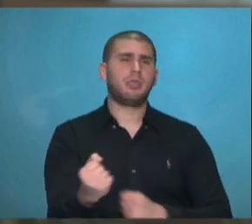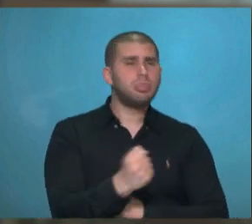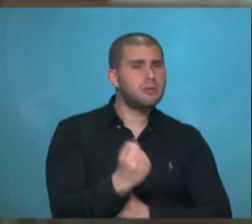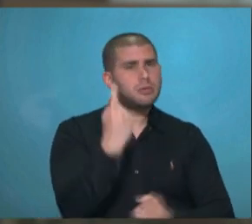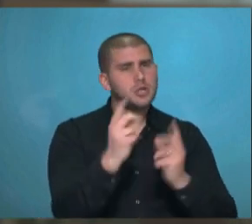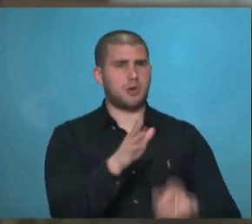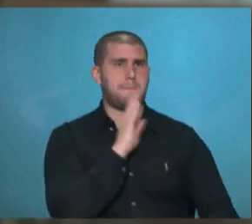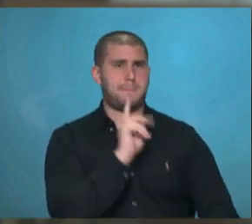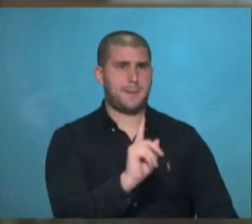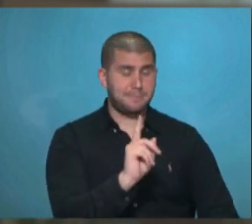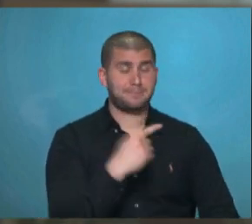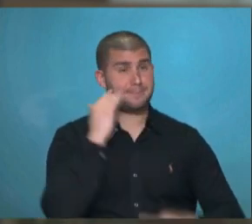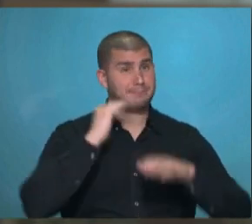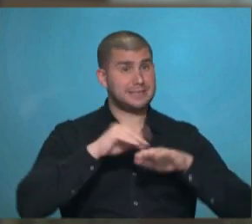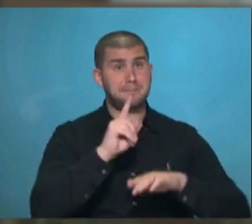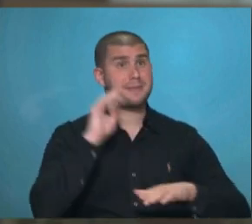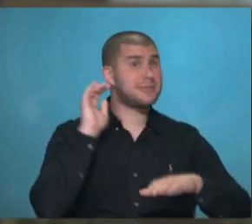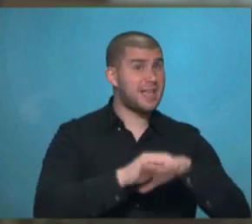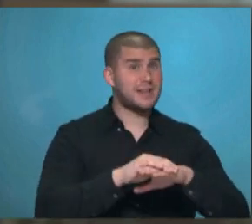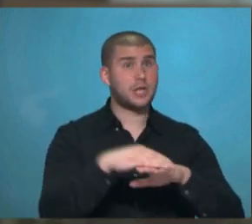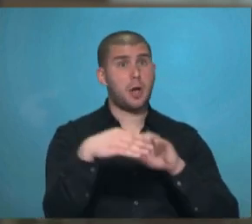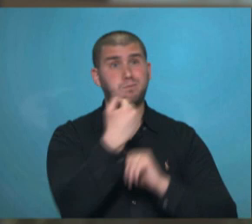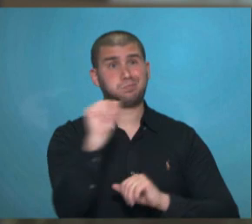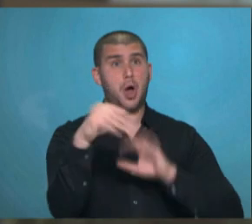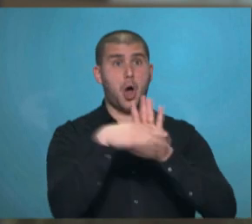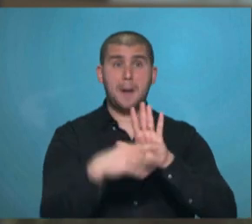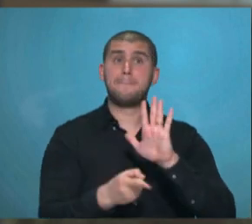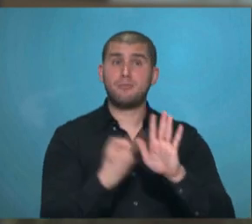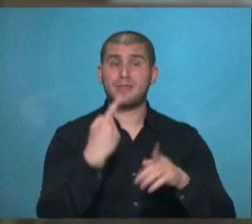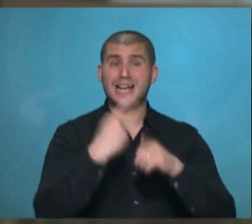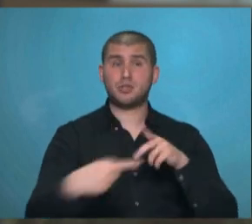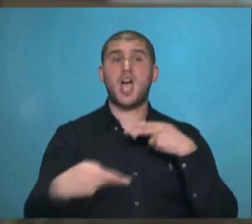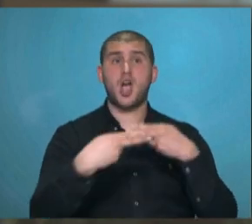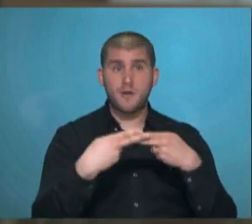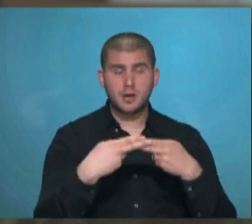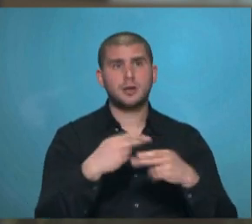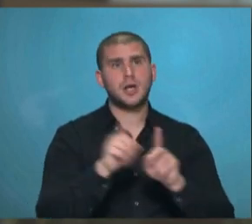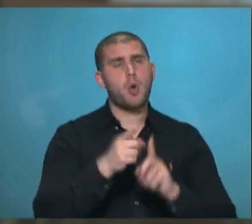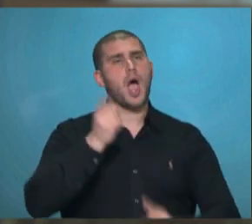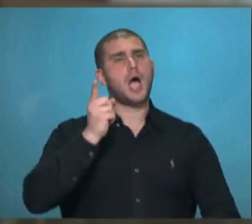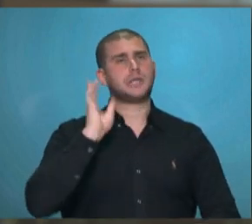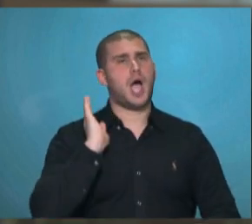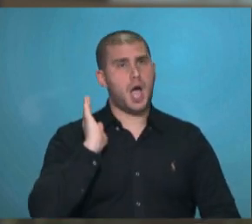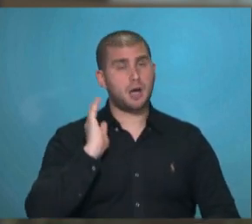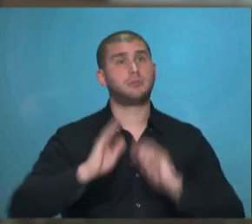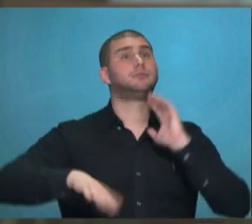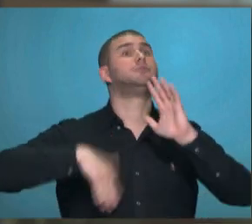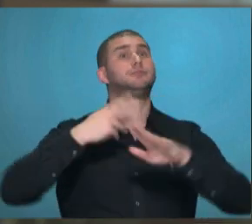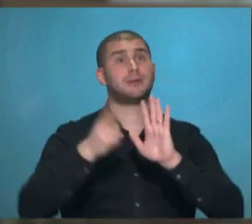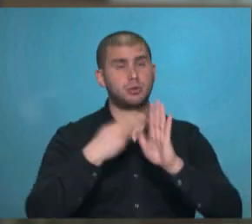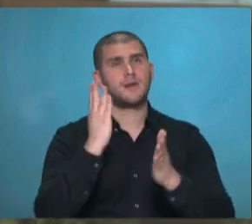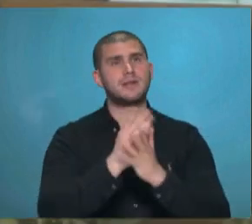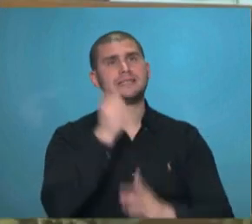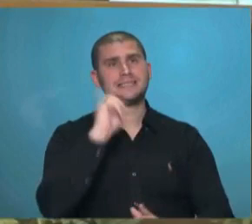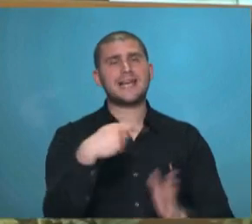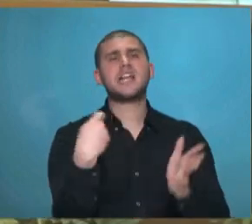בעיה. ונזכיר, מי שיתפס עובר על החוק בפעם הראשונה בחצי השנה הקרובה יצא עם אזהרה בלבד. אחר כך הוא כבר ייאלץ